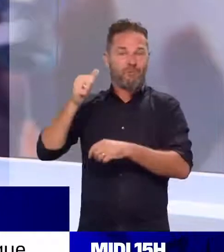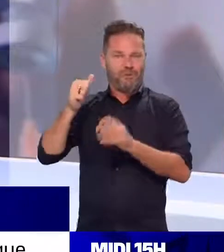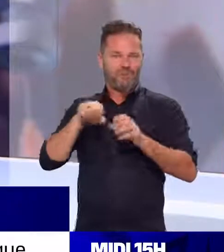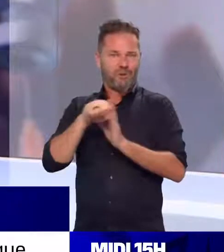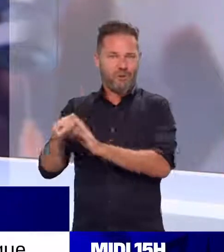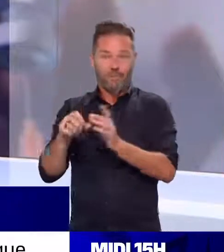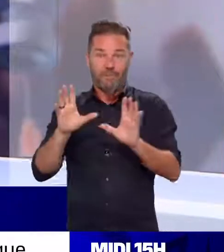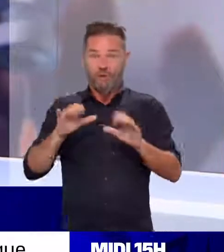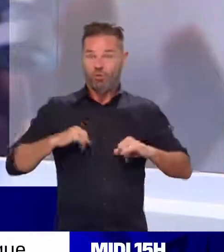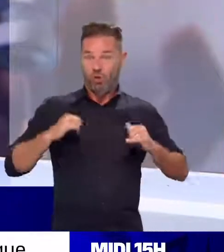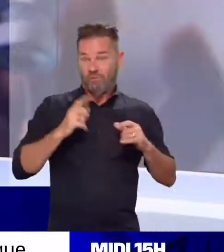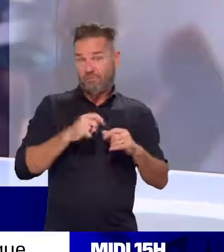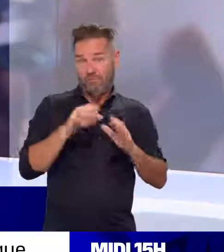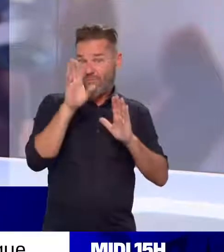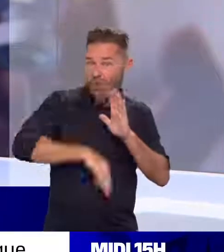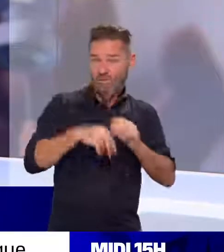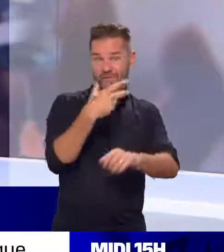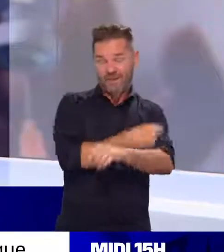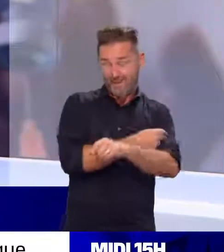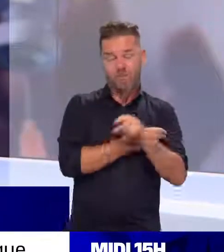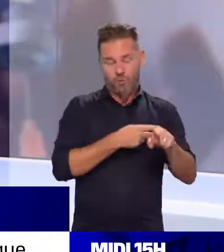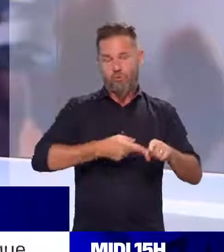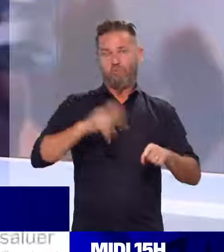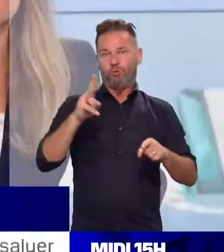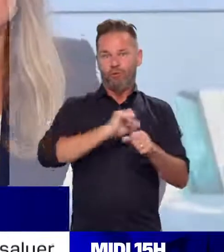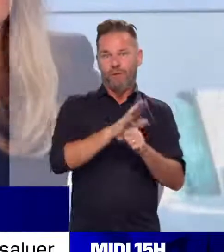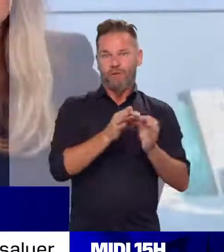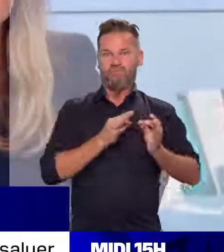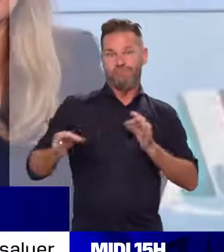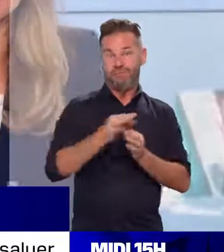du calendrier vaccinal, sont les plus contaminés actuellement. Merci beaucoup, Fanny Wegscheider.